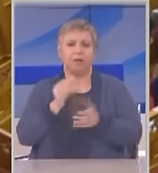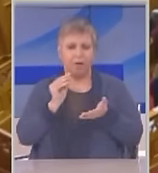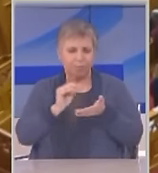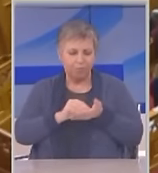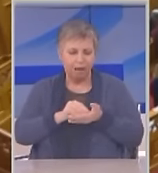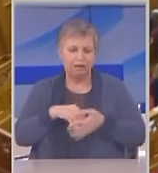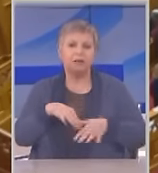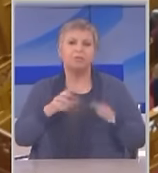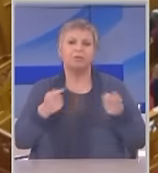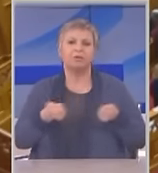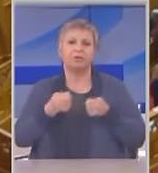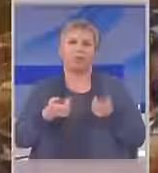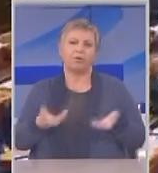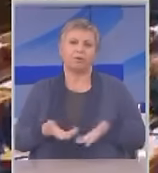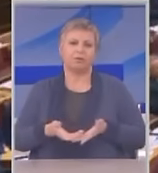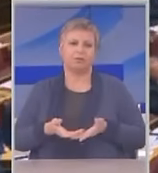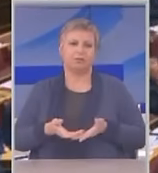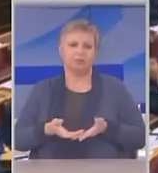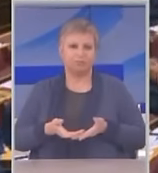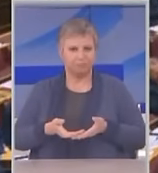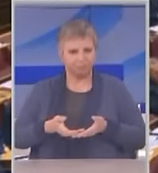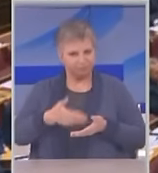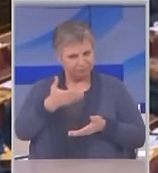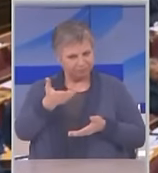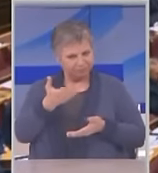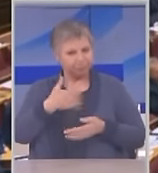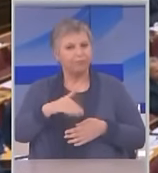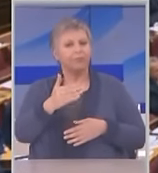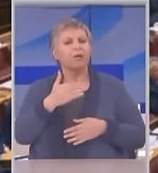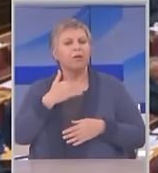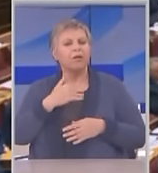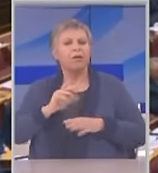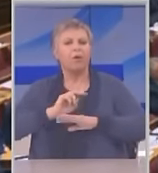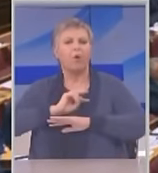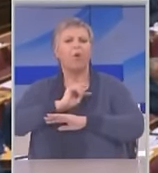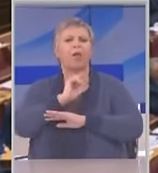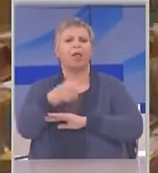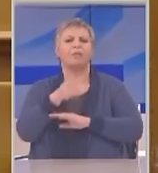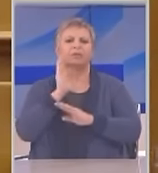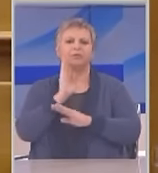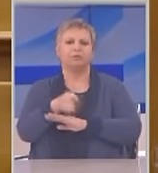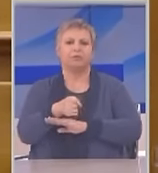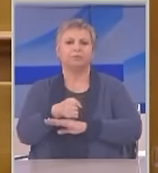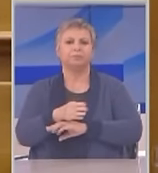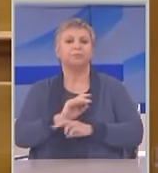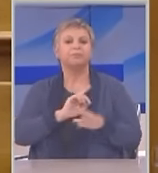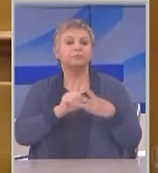λοιπόν με ευθύτητα, κυρία Βούλτεψη, μιας και αναρωτιέστε. Είναι τρεις οι λόγοι για τους